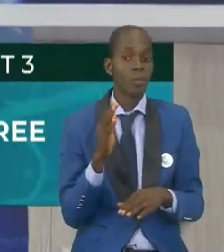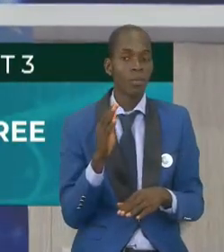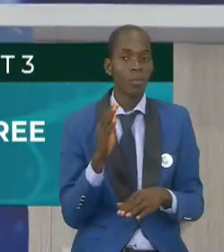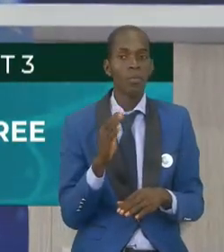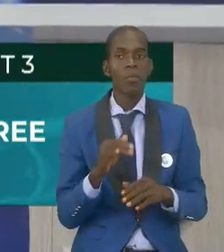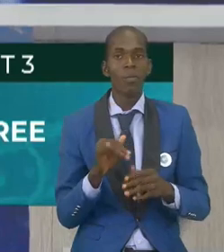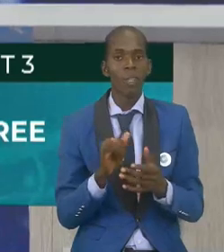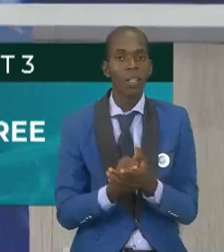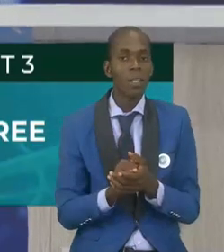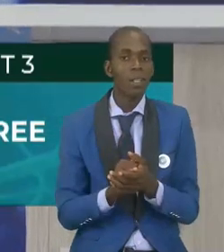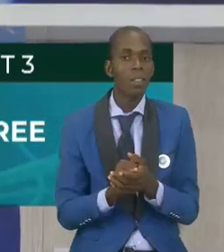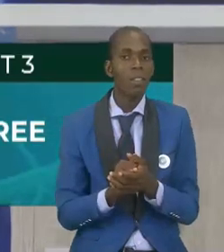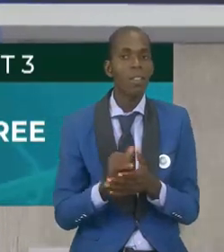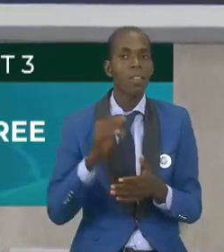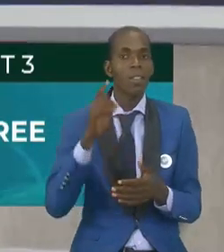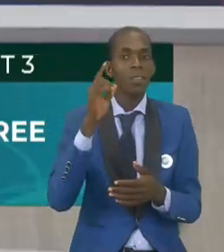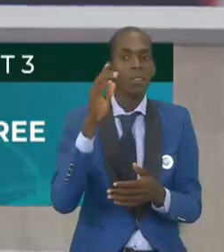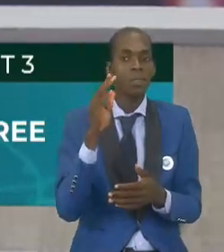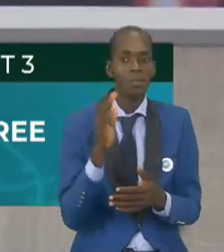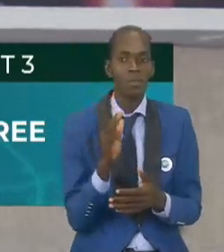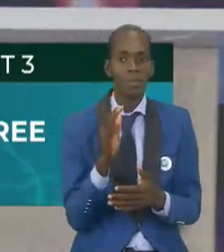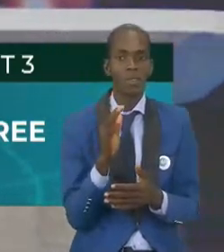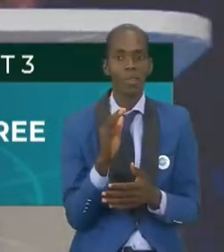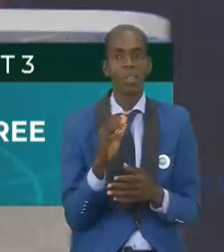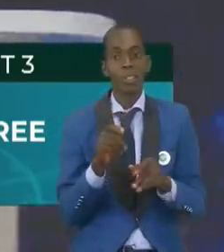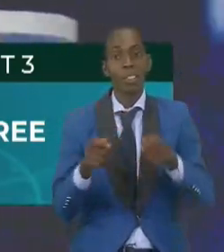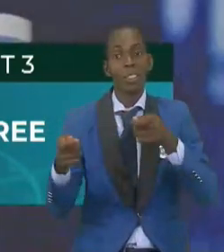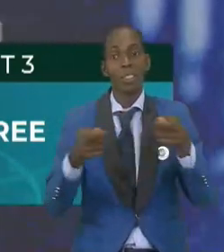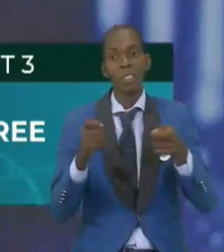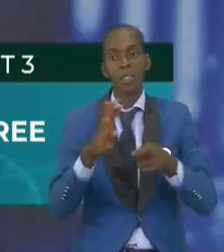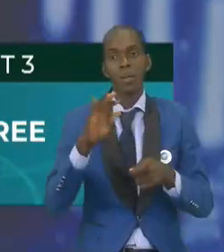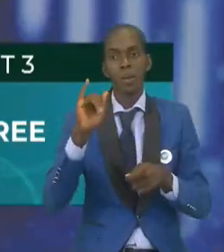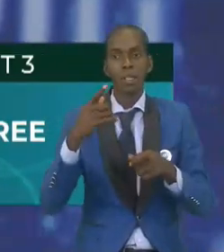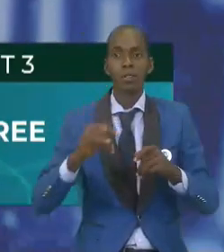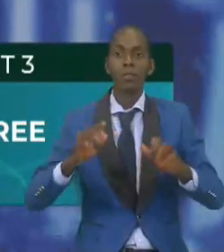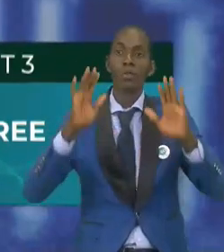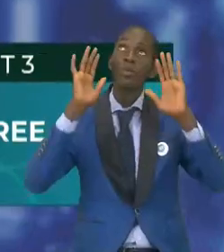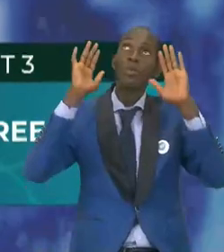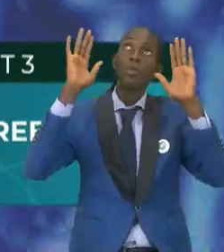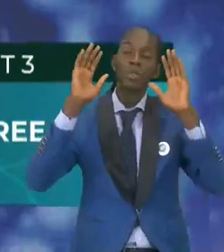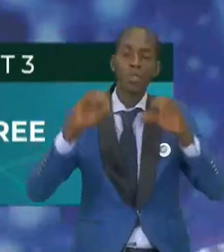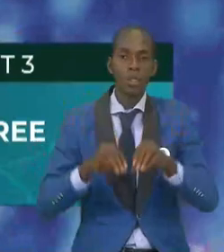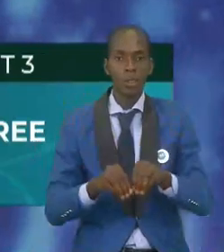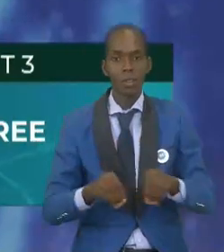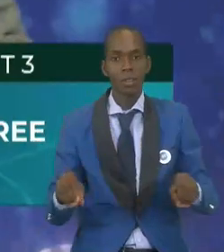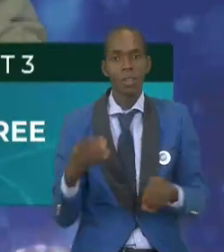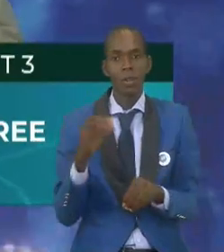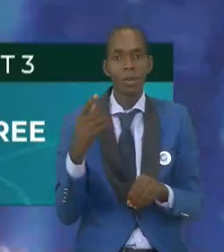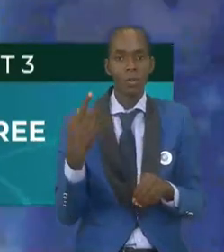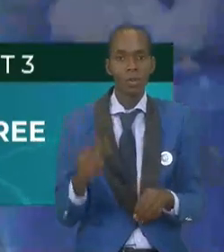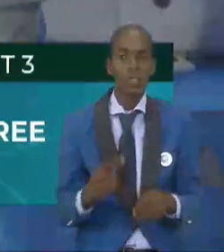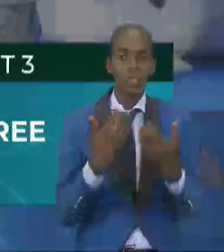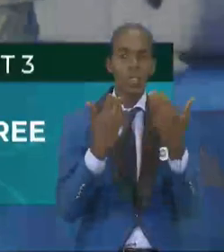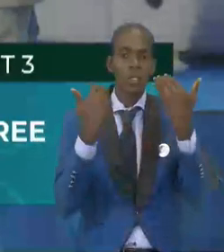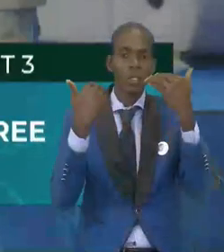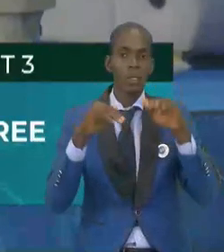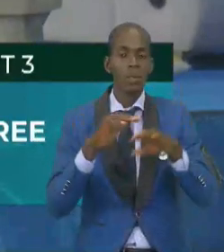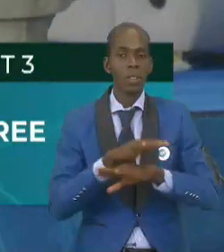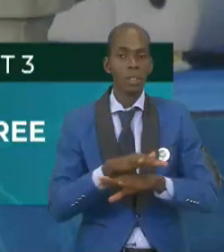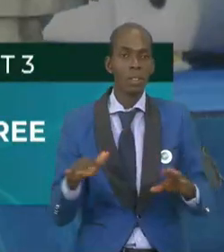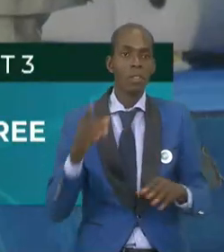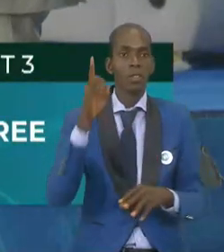du dieu illimité Dieu à son décret et son décret tout